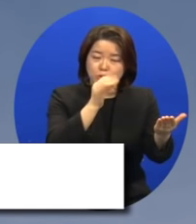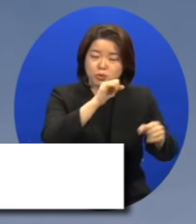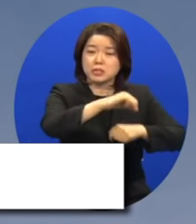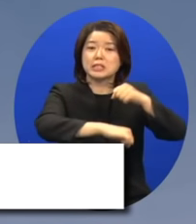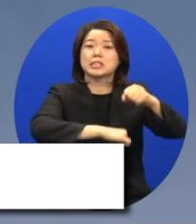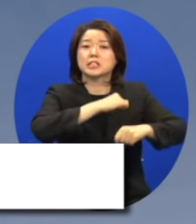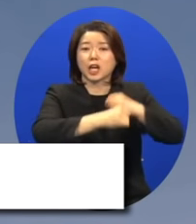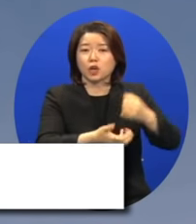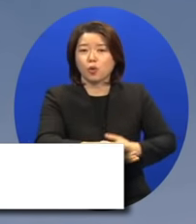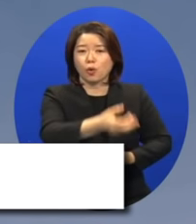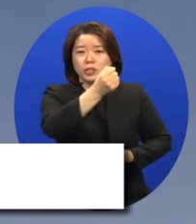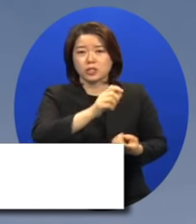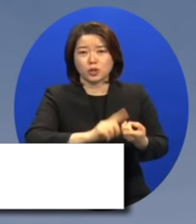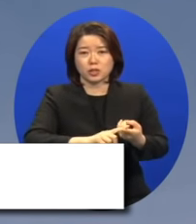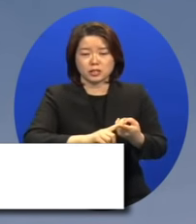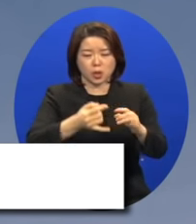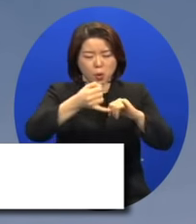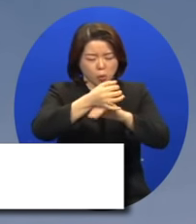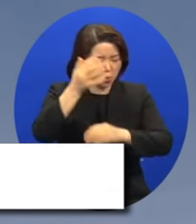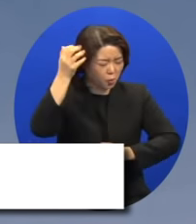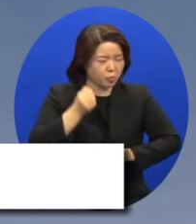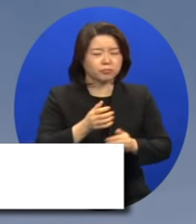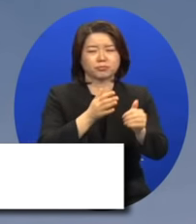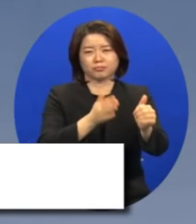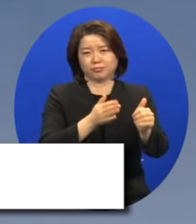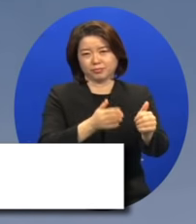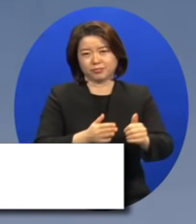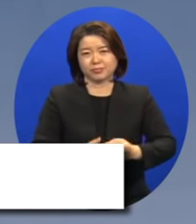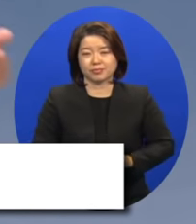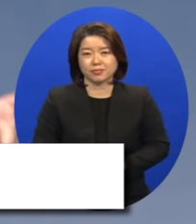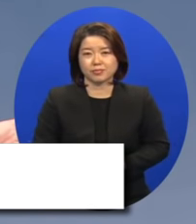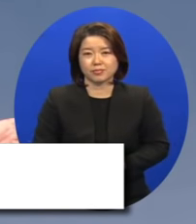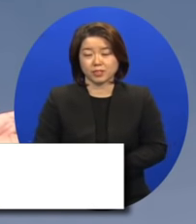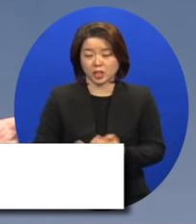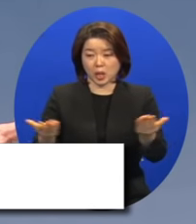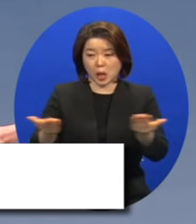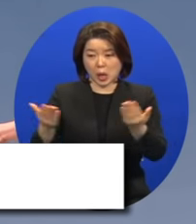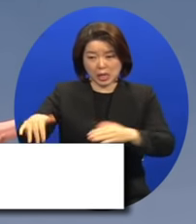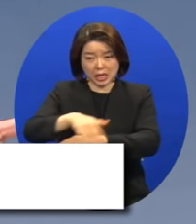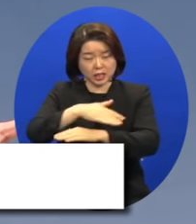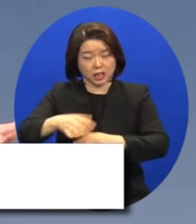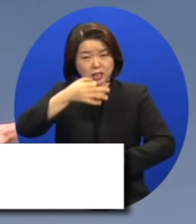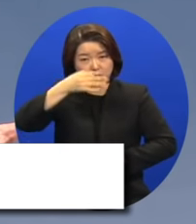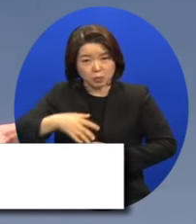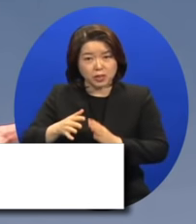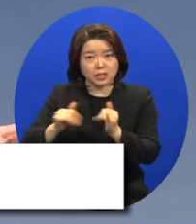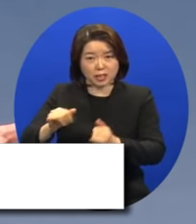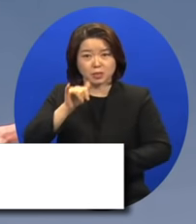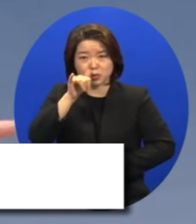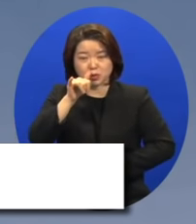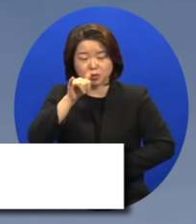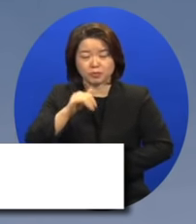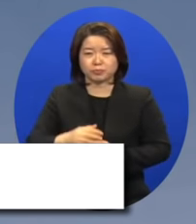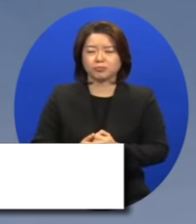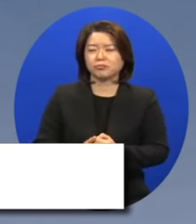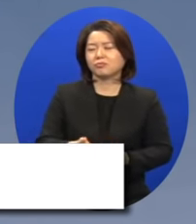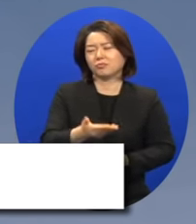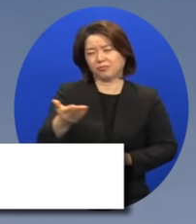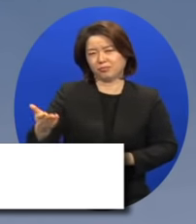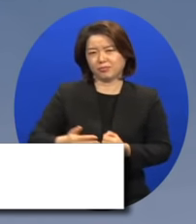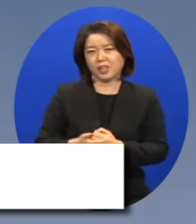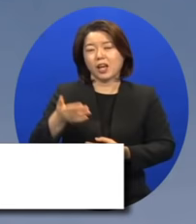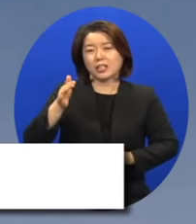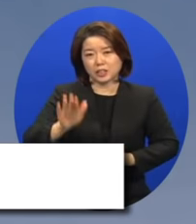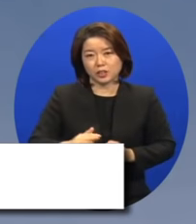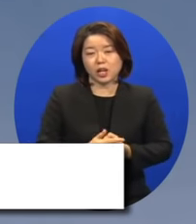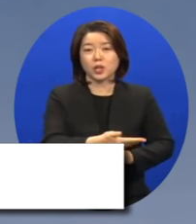가족을무조건적으로,그리고 제한없이사랑할수있는자유를부여받았다는사실을명심해야합니다.출근하는것이힘들다고말하는사람들도있습니다 .하지만여러분은원하는만큼일할자유가있다는점을고려해보세요